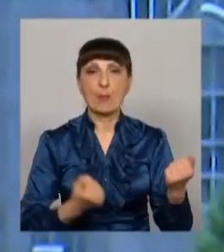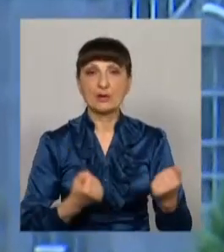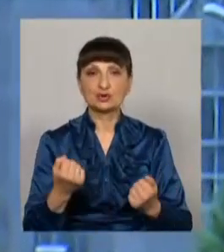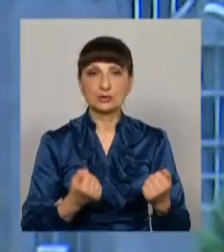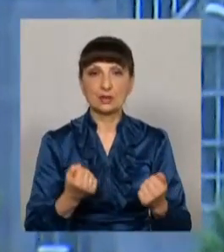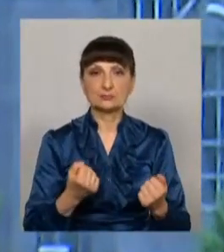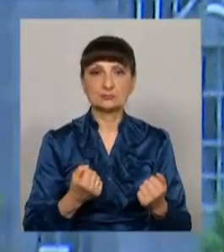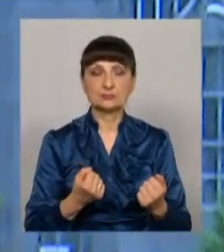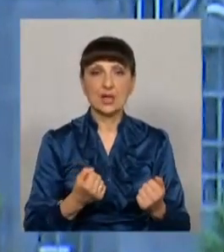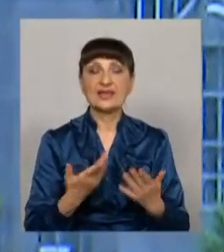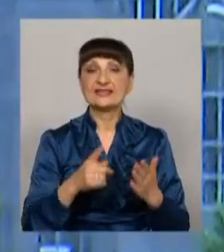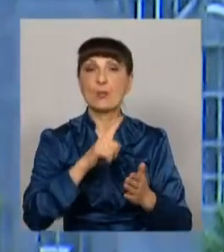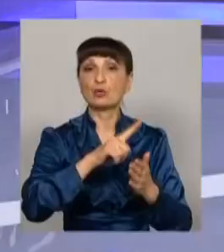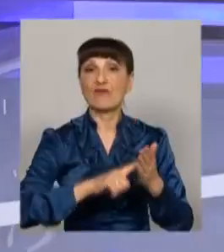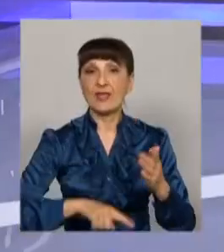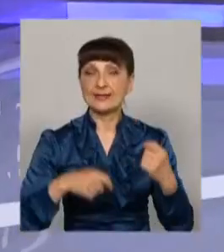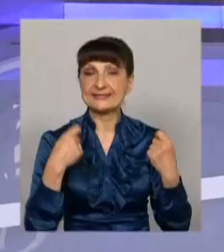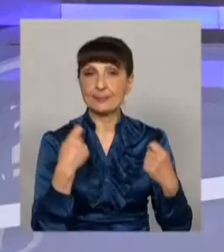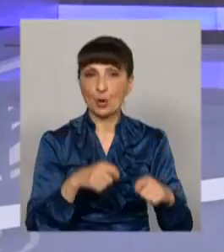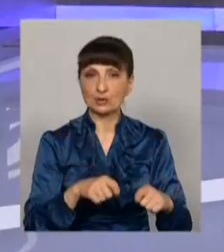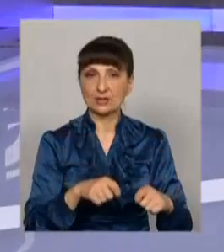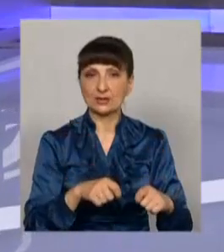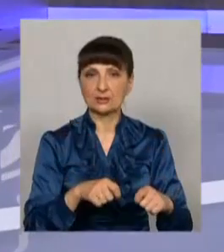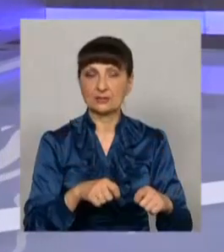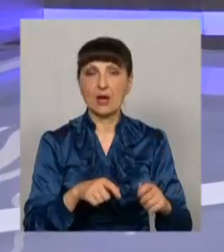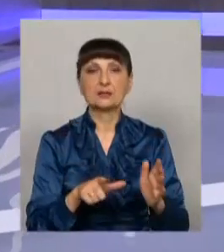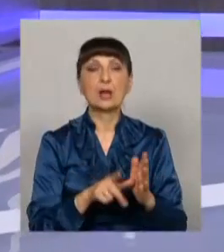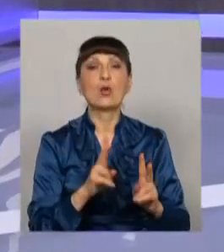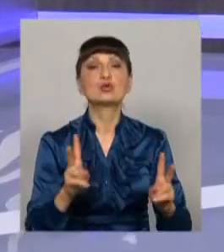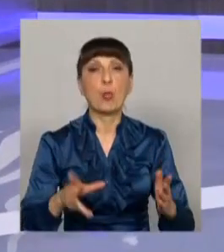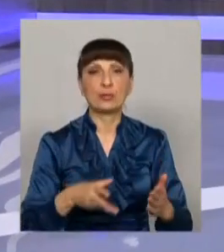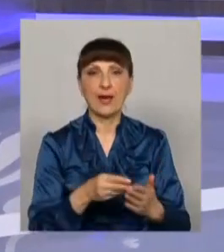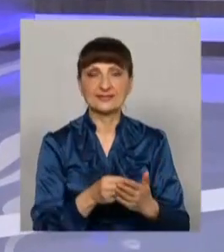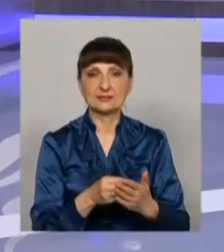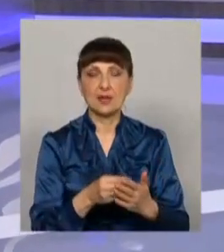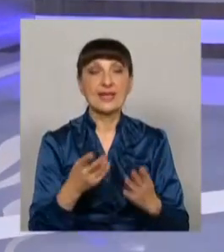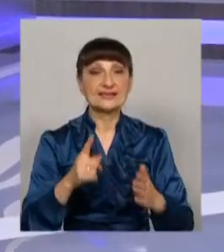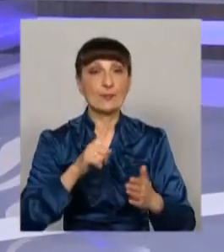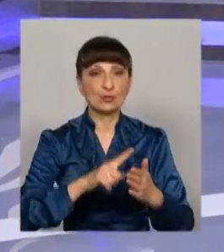Да, по доверенности, если продано. Да, в таком случае налог кому приходит? По